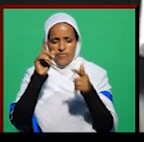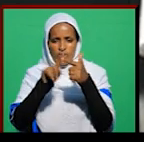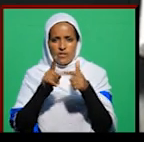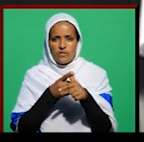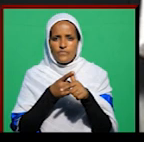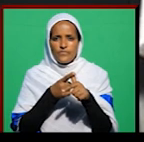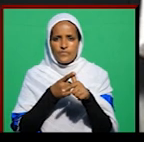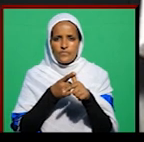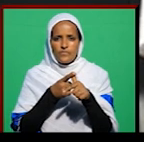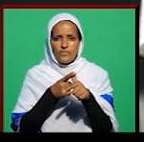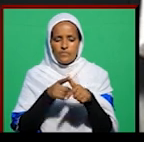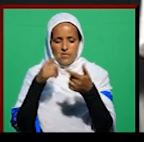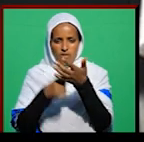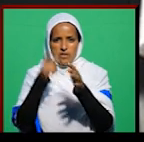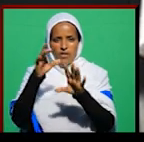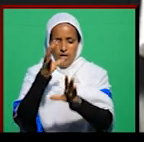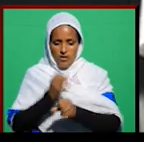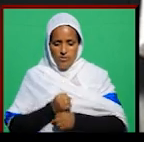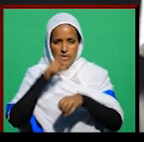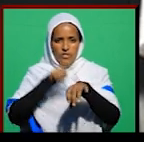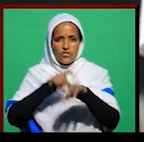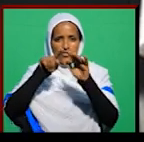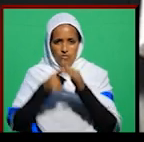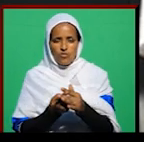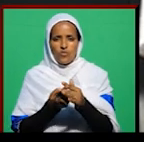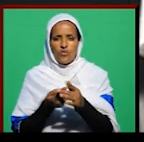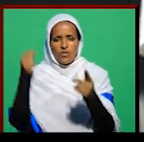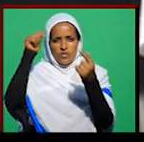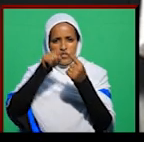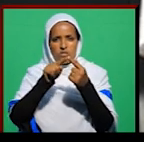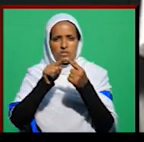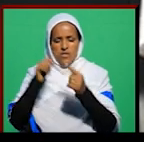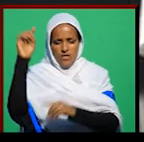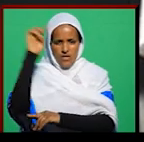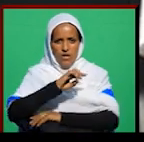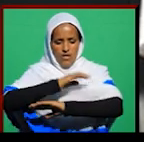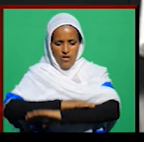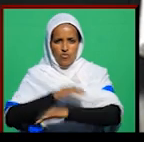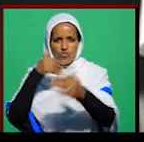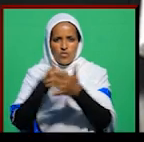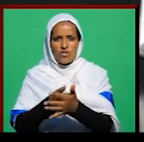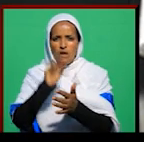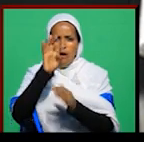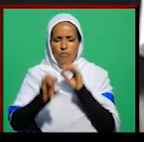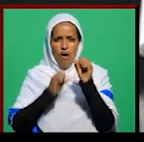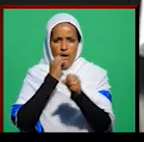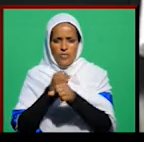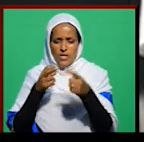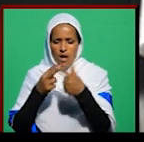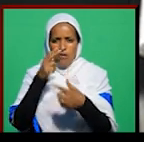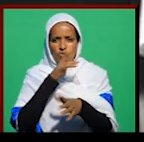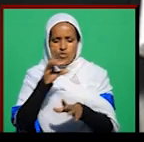አባት እንግዲህ ማዕረገ ምንኩስናን ከተቀበለበት ጊዜ ጀምሮ እስከ ዕለተ ዕረፍቱ ድረስ ለአርባ ዓመታት